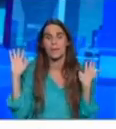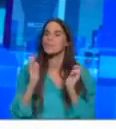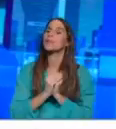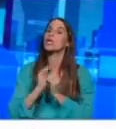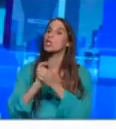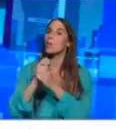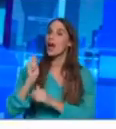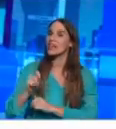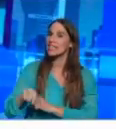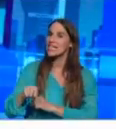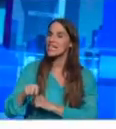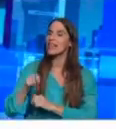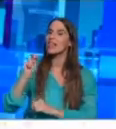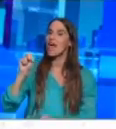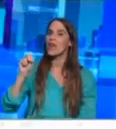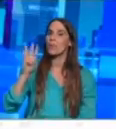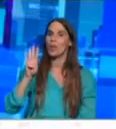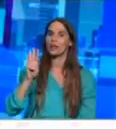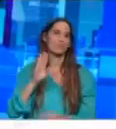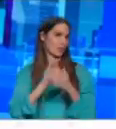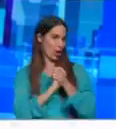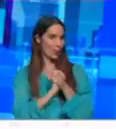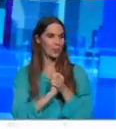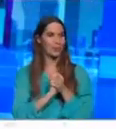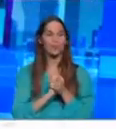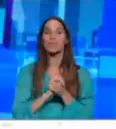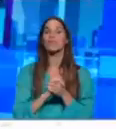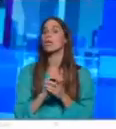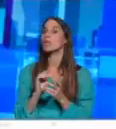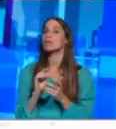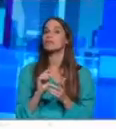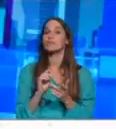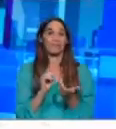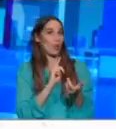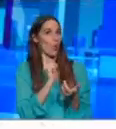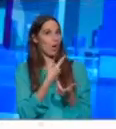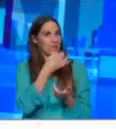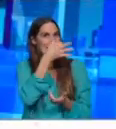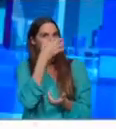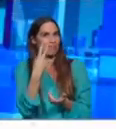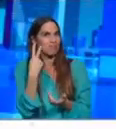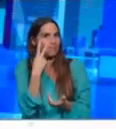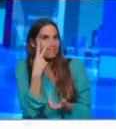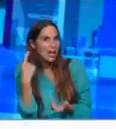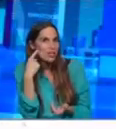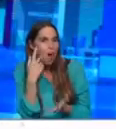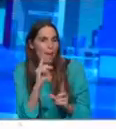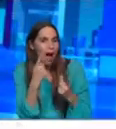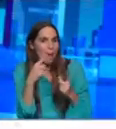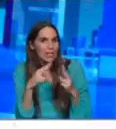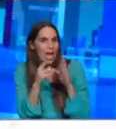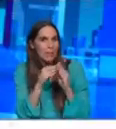לחברת הכנסת נאוה בוקר. שלום לך. כולנו סקרנים לשמוע מה היה בפגישה שלך עם אלאור עזריה.